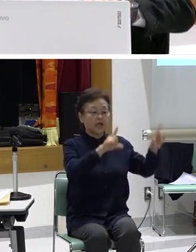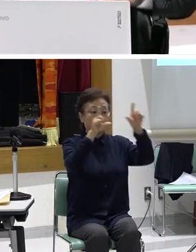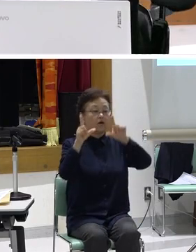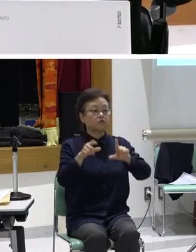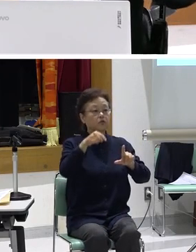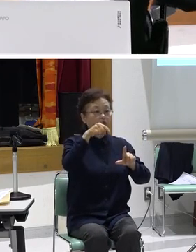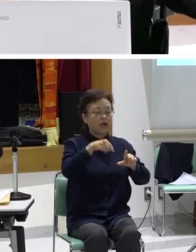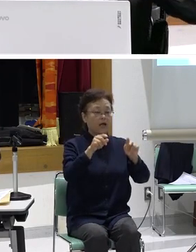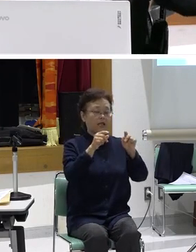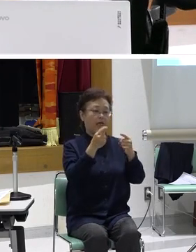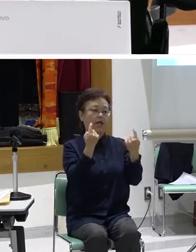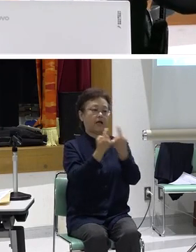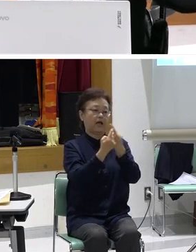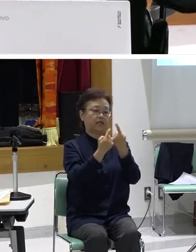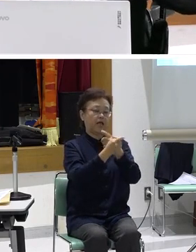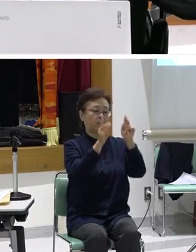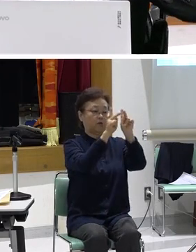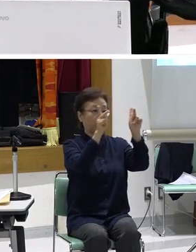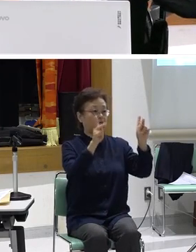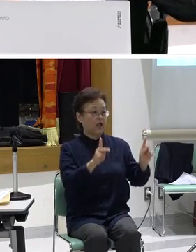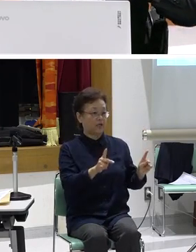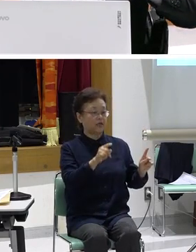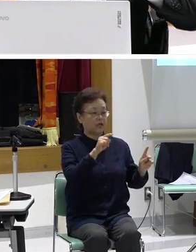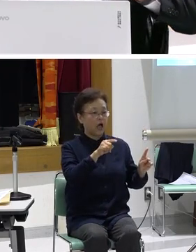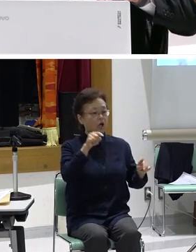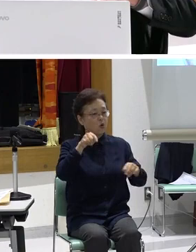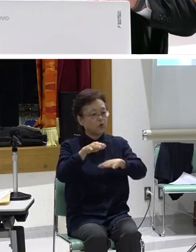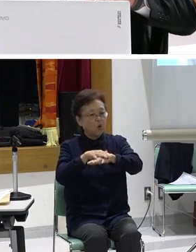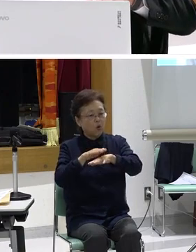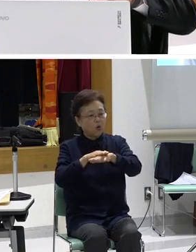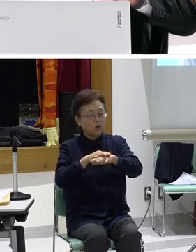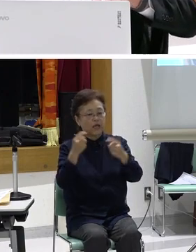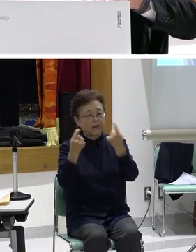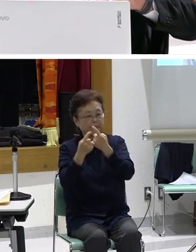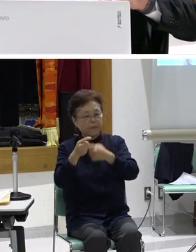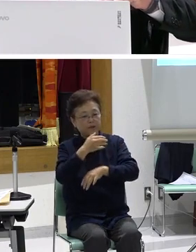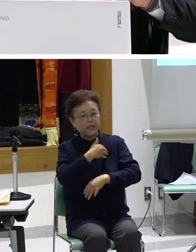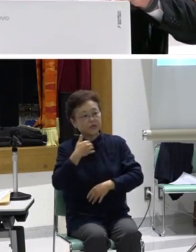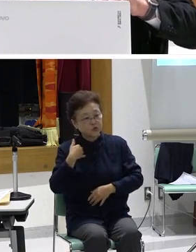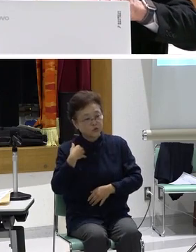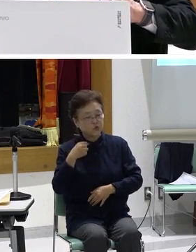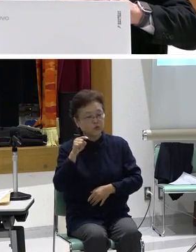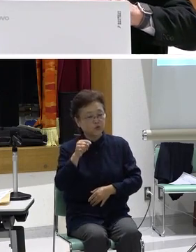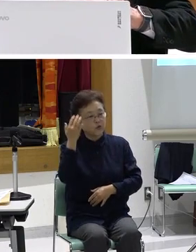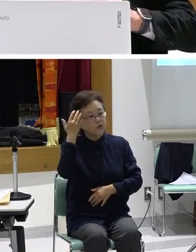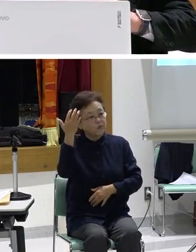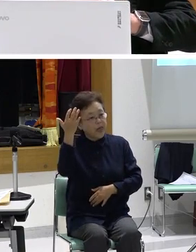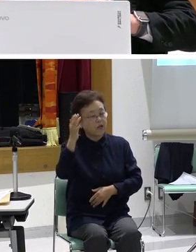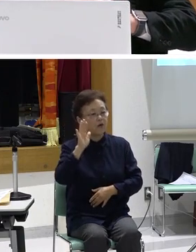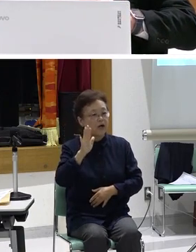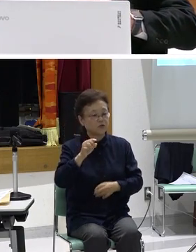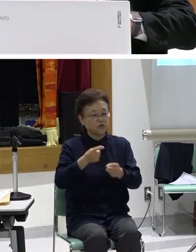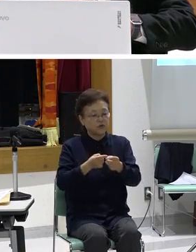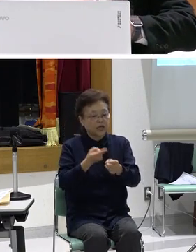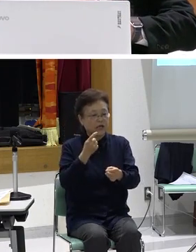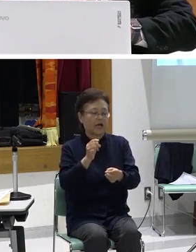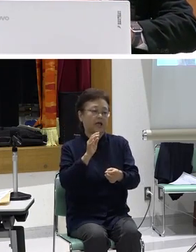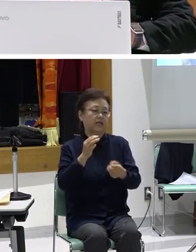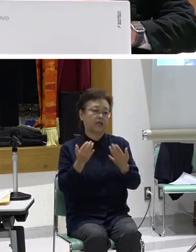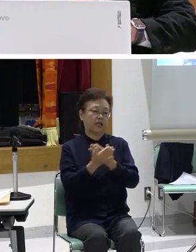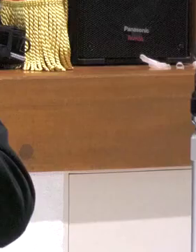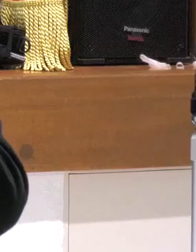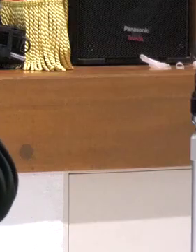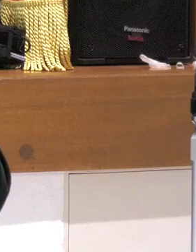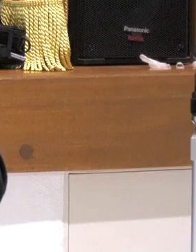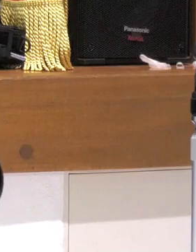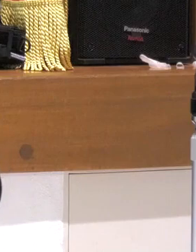こうやれば一緒に解決できるよね、夢のある町にね、変えていく きっかけにしてもらえればなと思ったりします